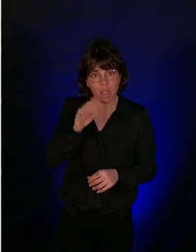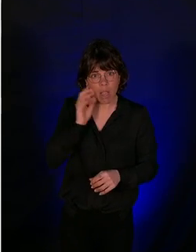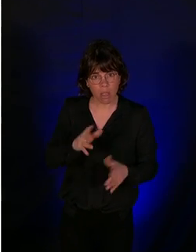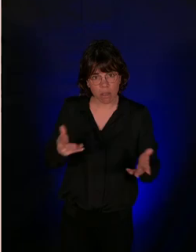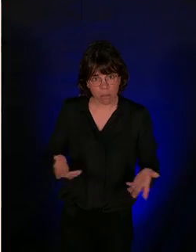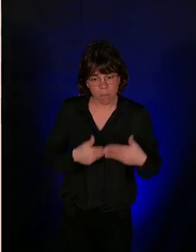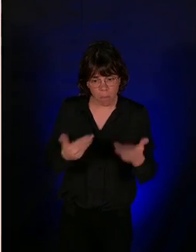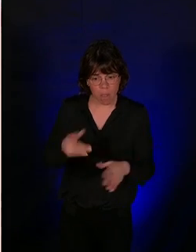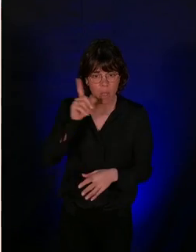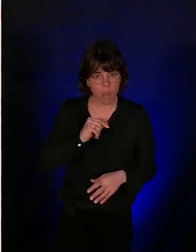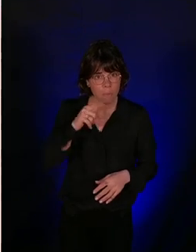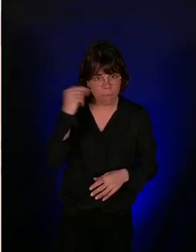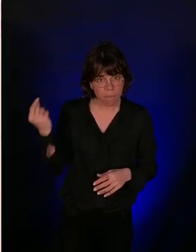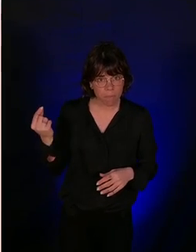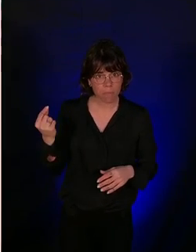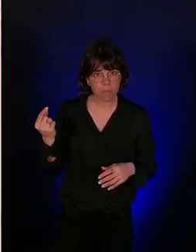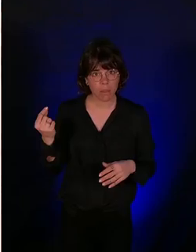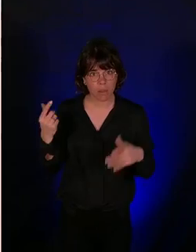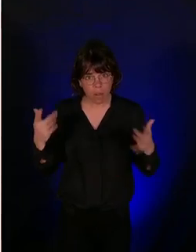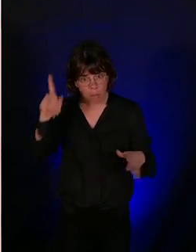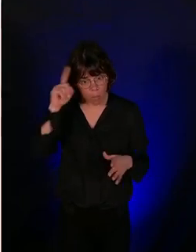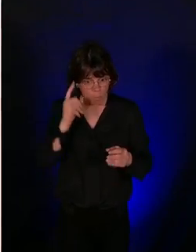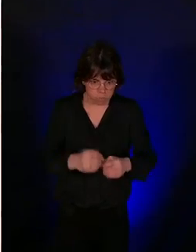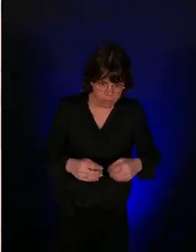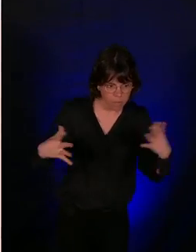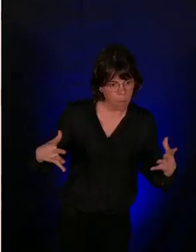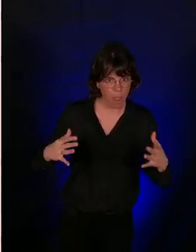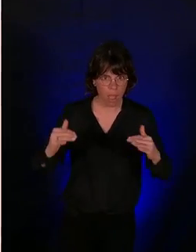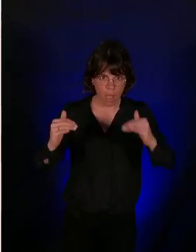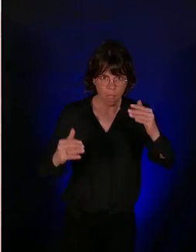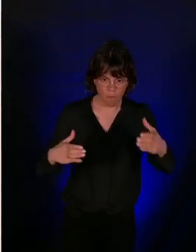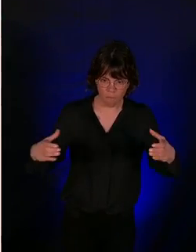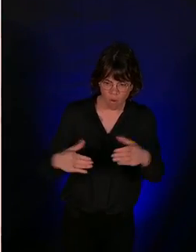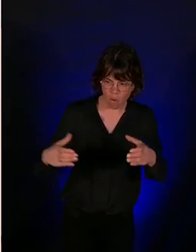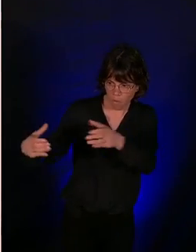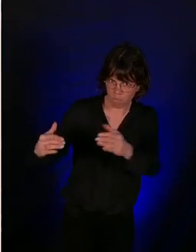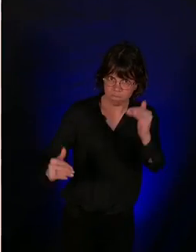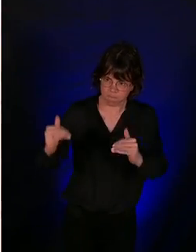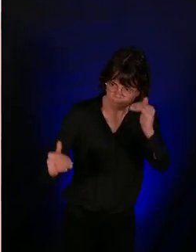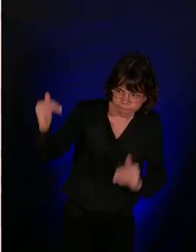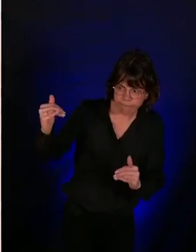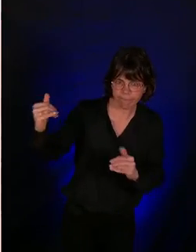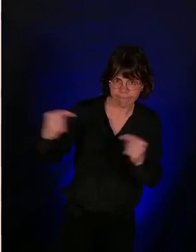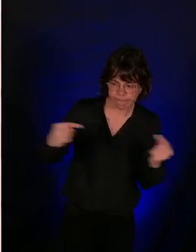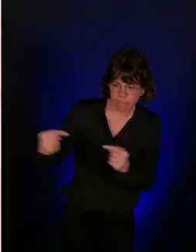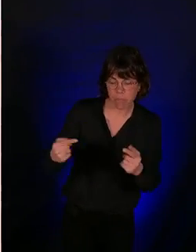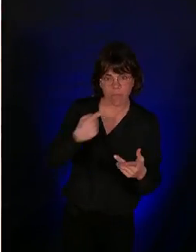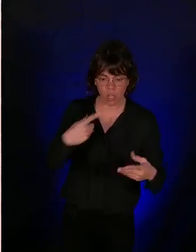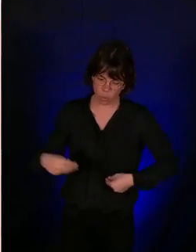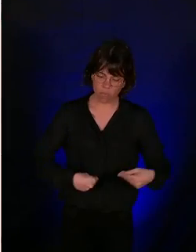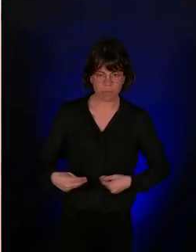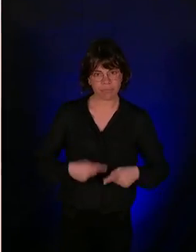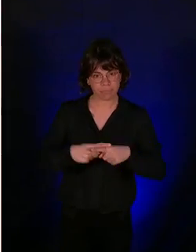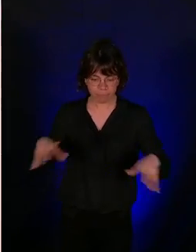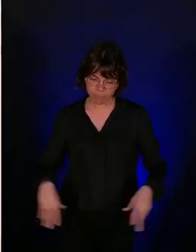en mouvement des femmes et des hommes pour développer partout le rapport de force cela implique une direction confédérale